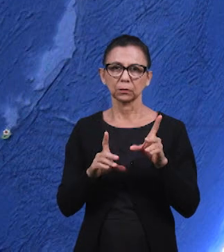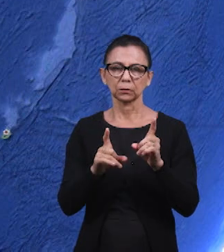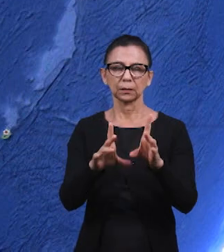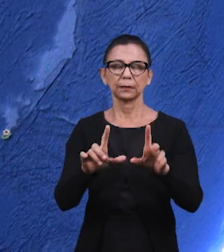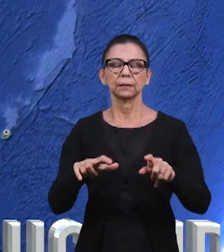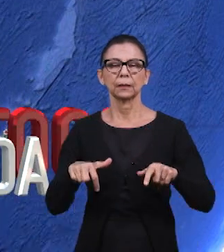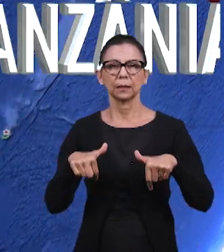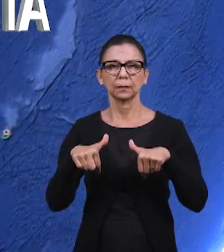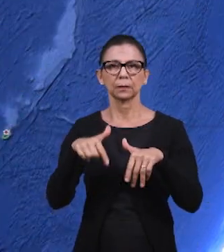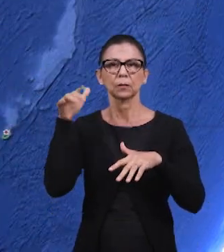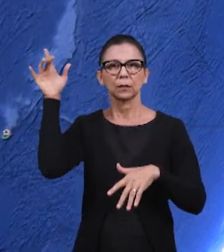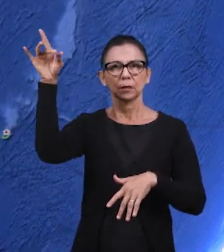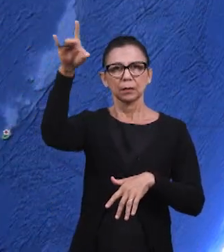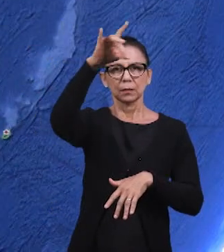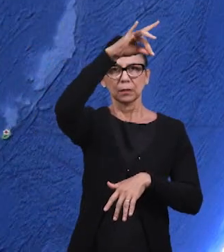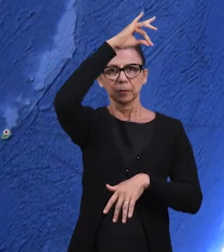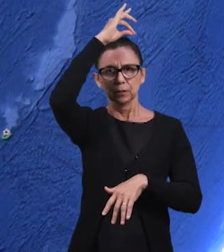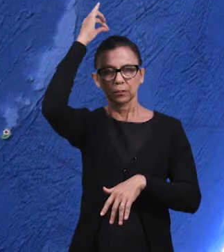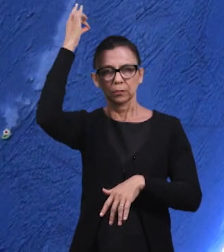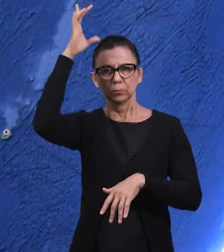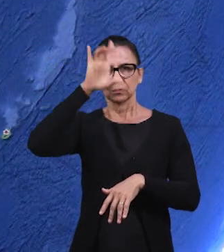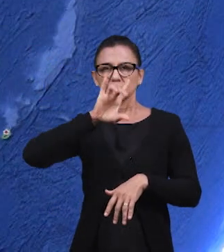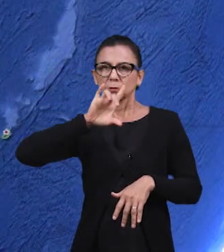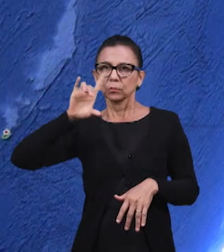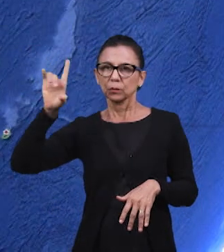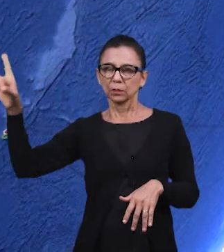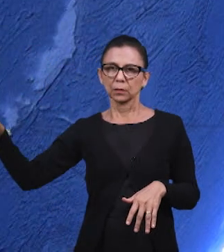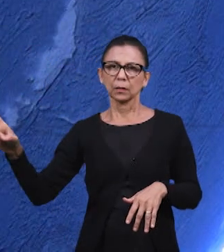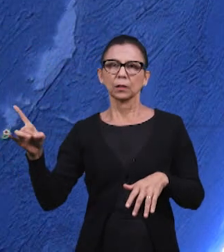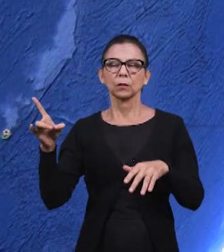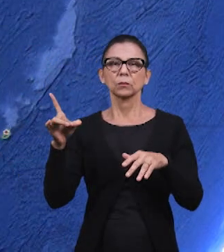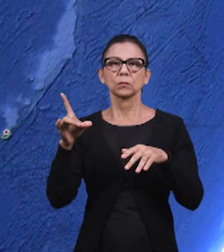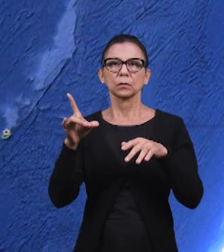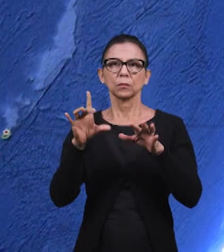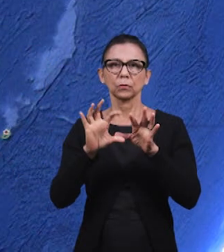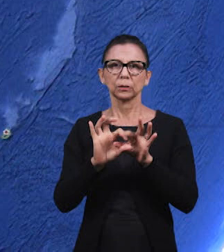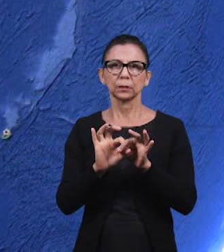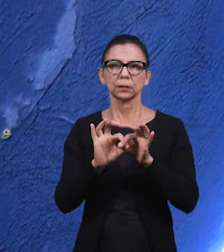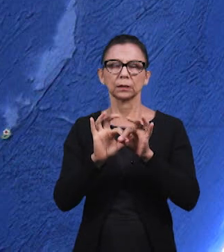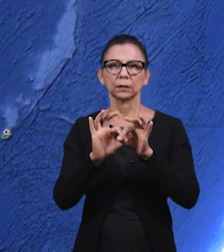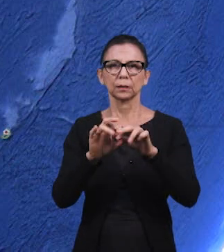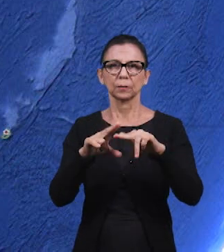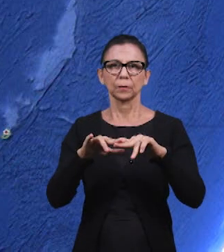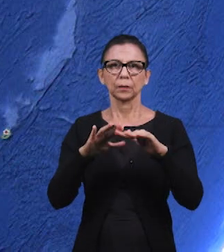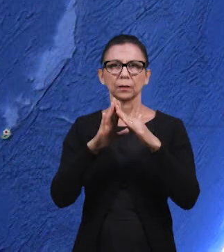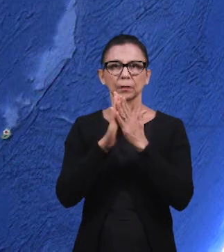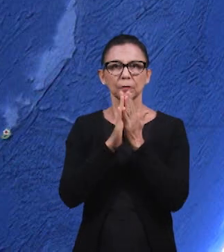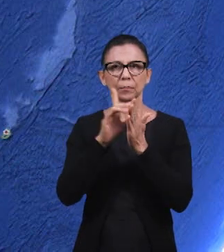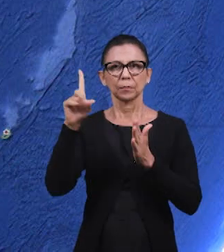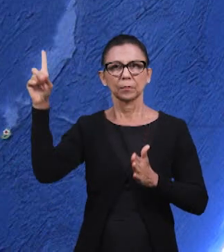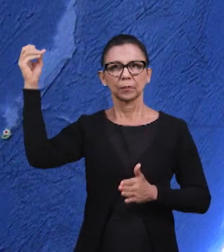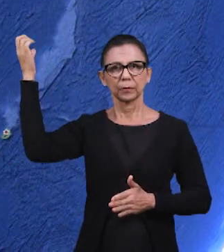la direction du Saint-Esprit de Dieu et unies par la parole vivante.